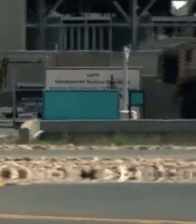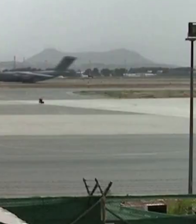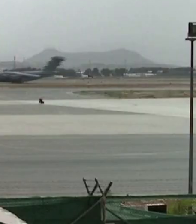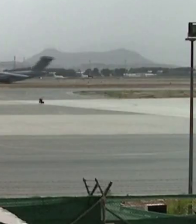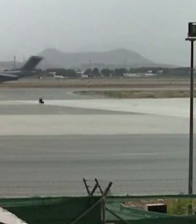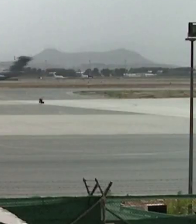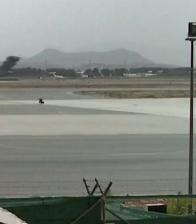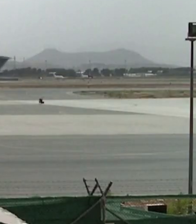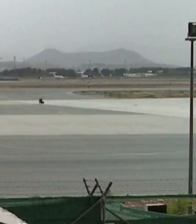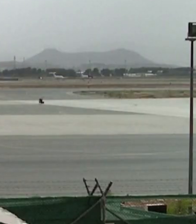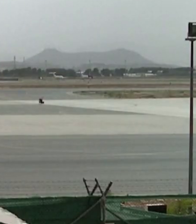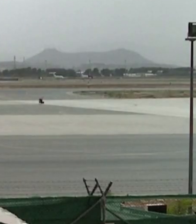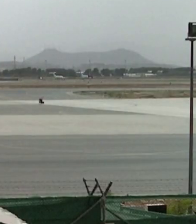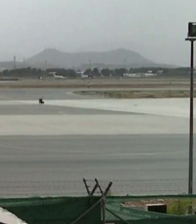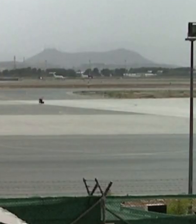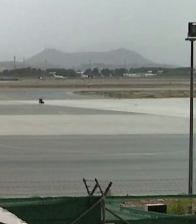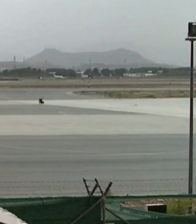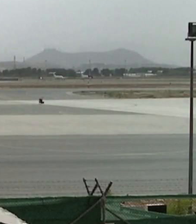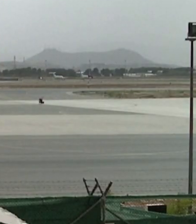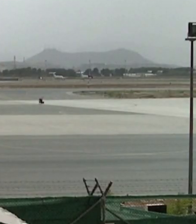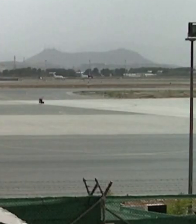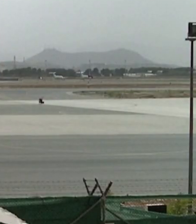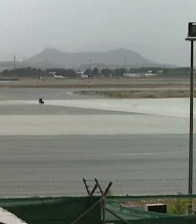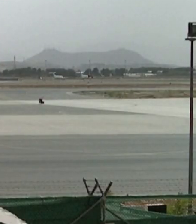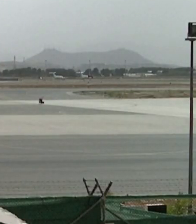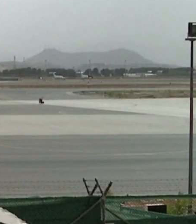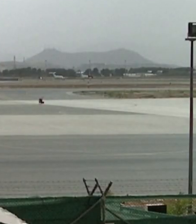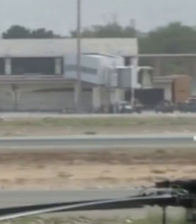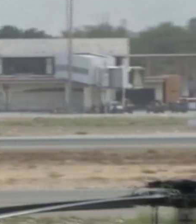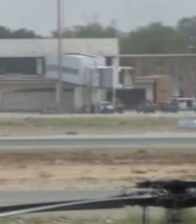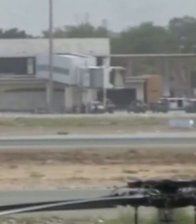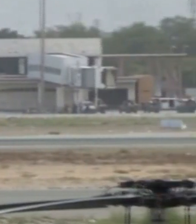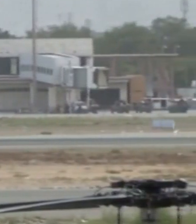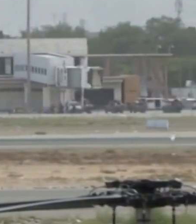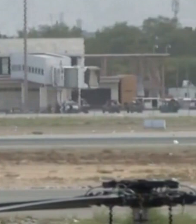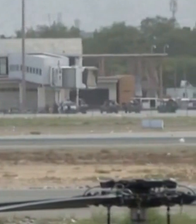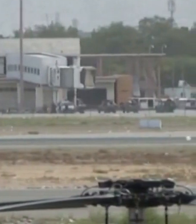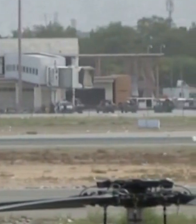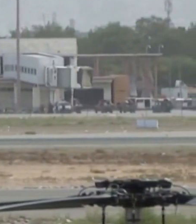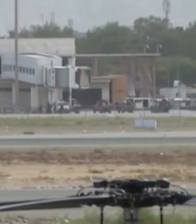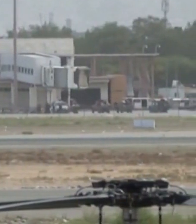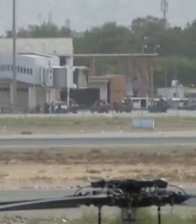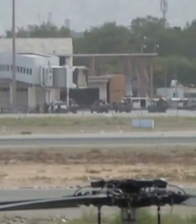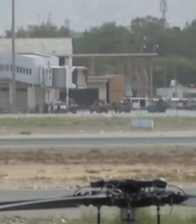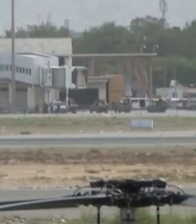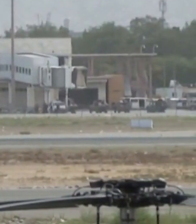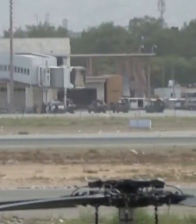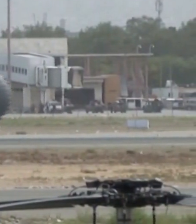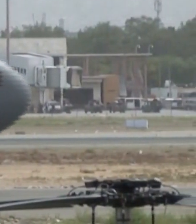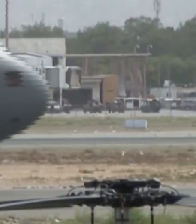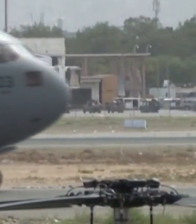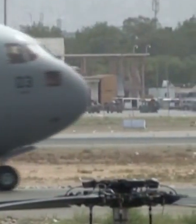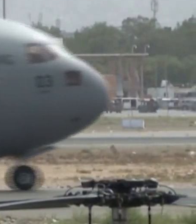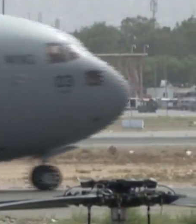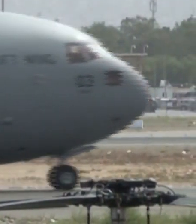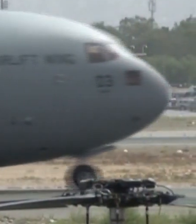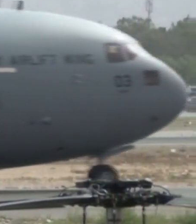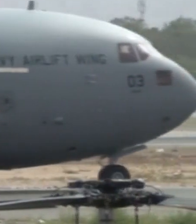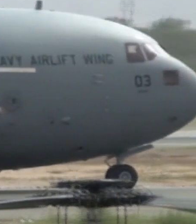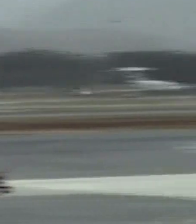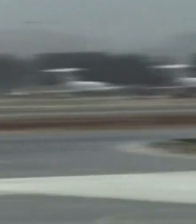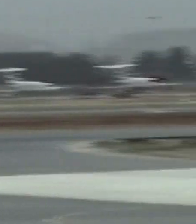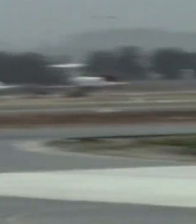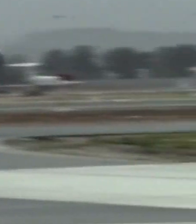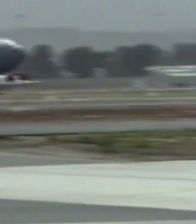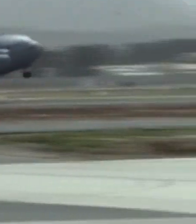长。拜登表示，美国从20号到22号三天撤离了11000人。他表示，美国已经启